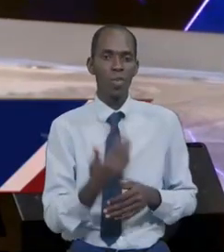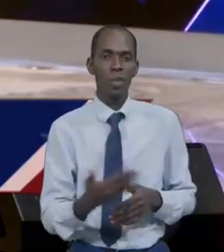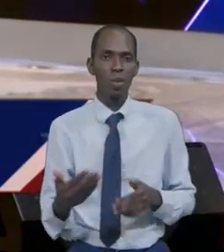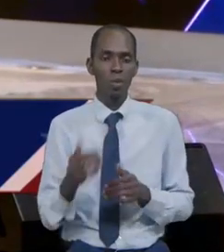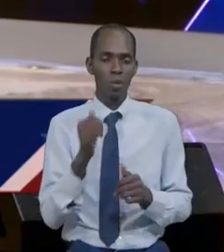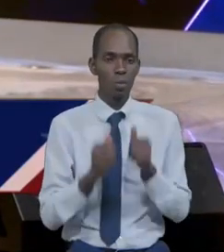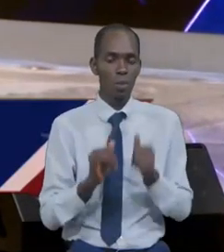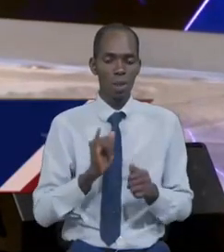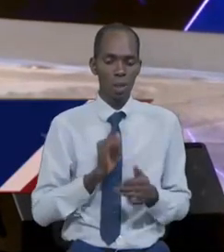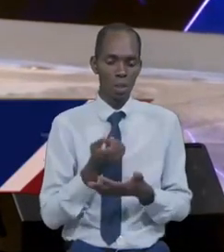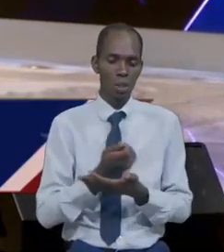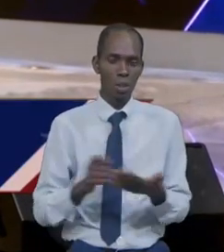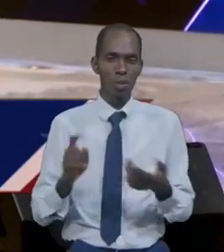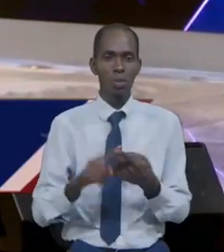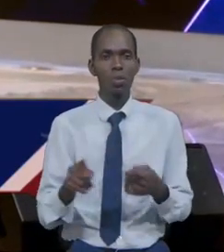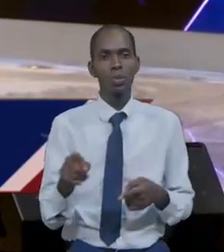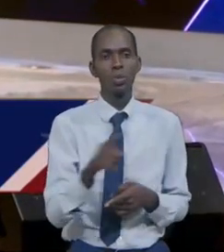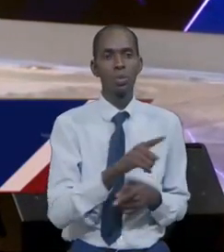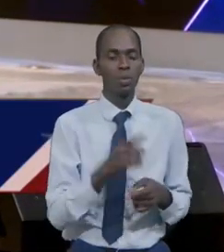dans ce que je vous écris,